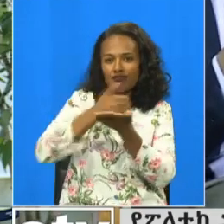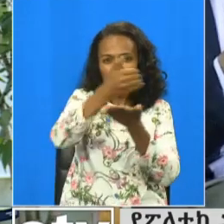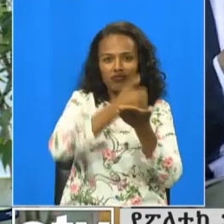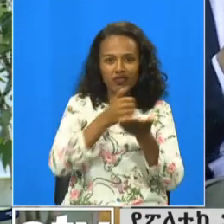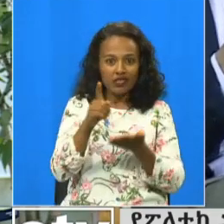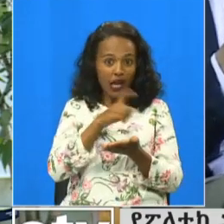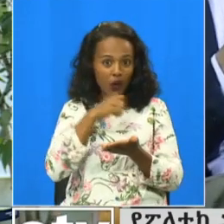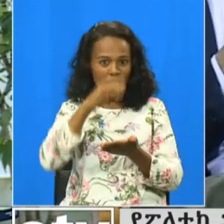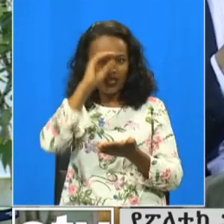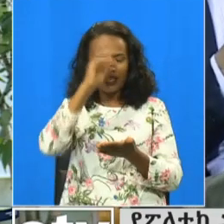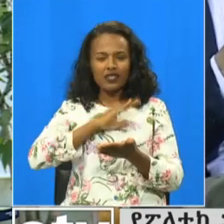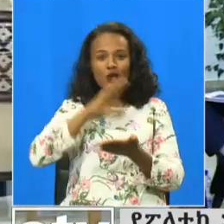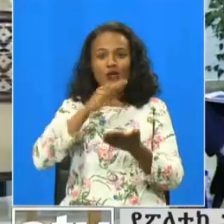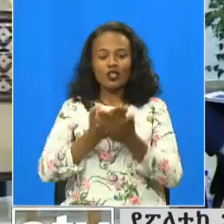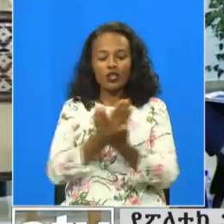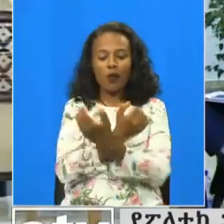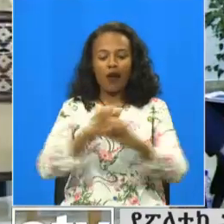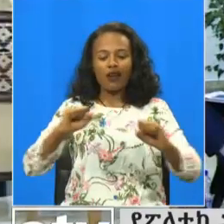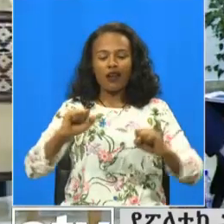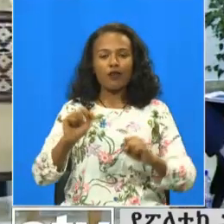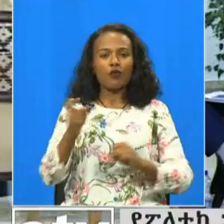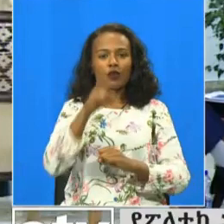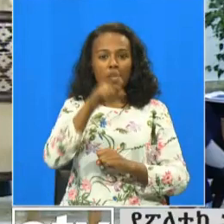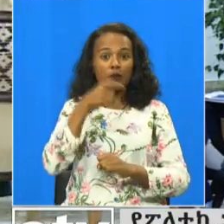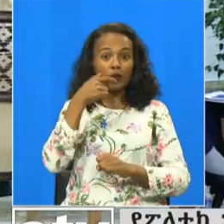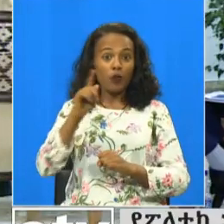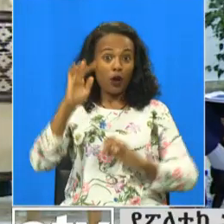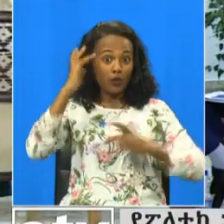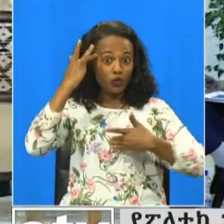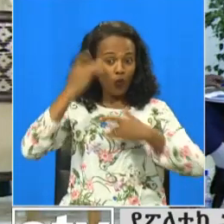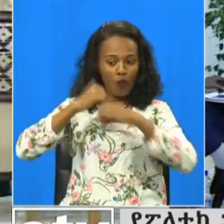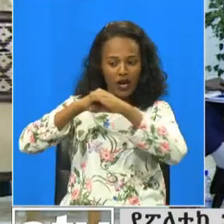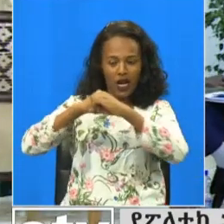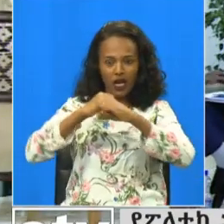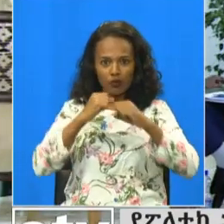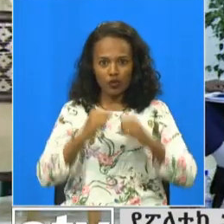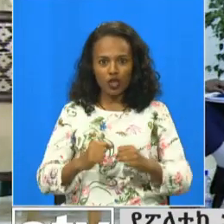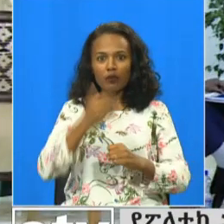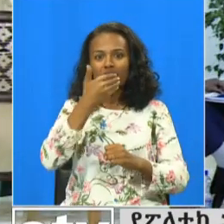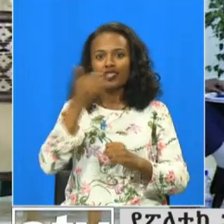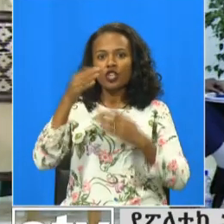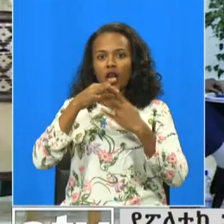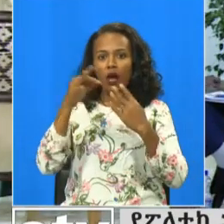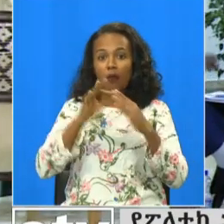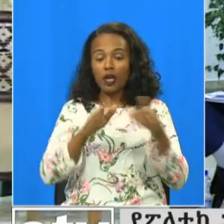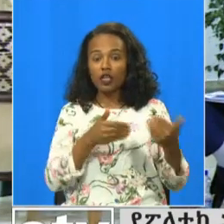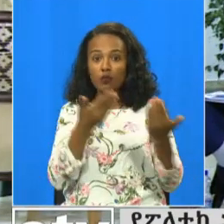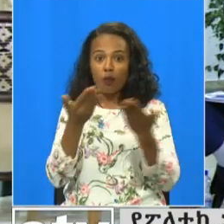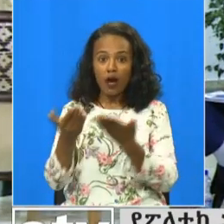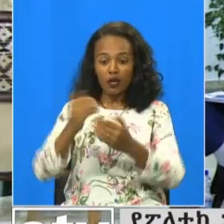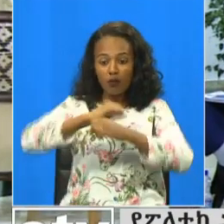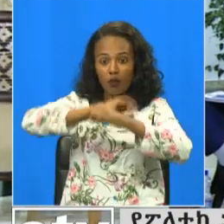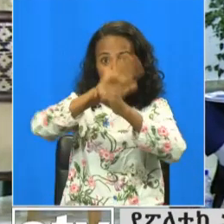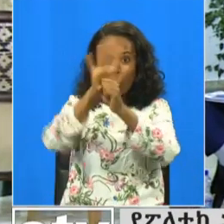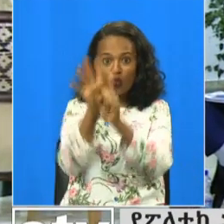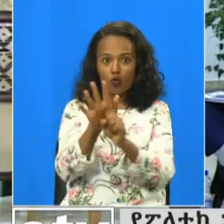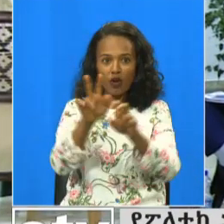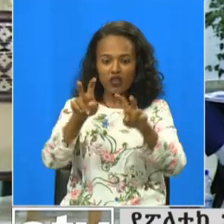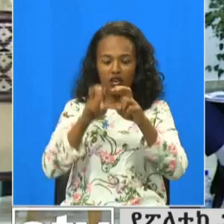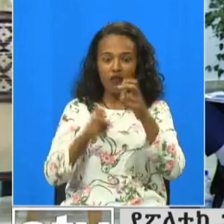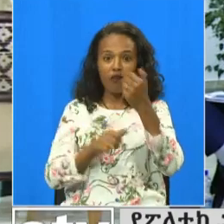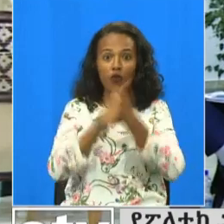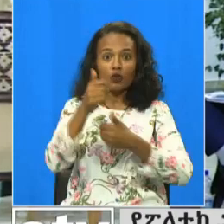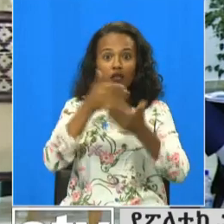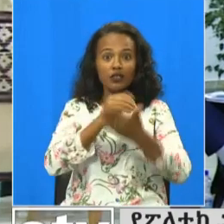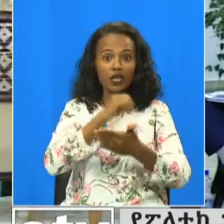የሰውን ልጅ የማዳን ስራ የምንሰራበት መሆን አለበት ብለዋል። በሽታውን መከላከል የሚቻልበትን የተሻለ አማራጭ በማቅረብ ኮሮና ቫይረስ የከፋ ጉዳት